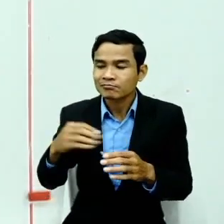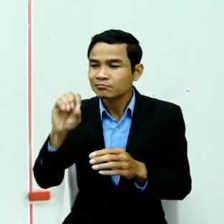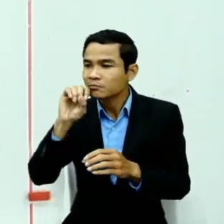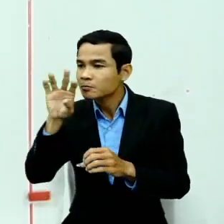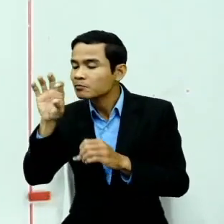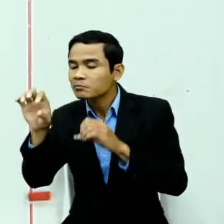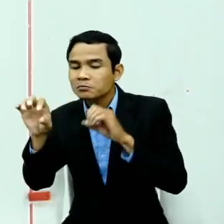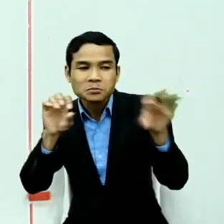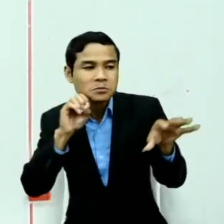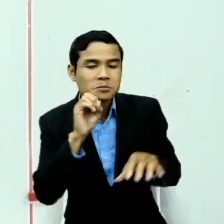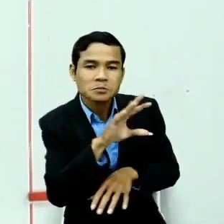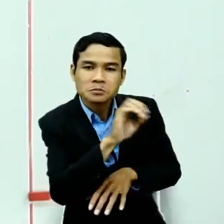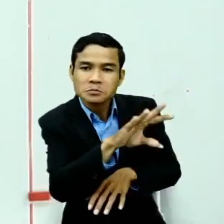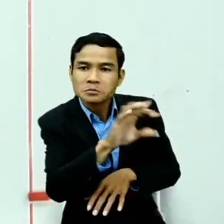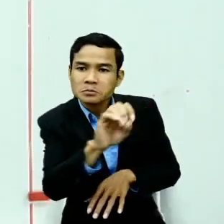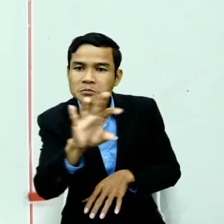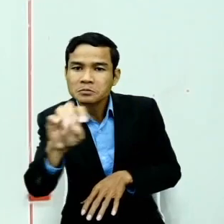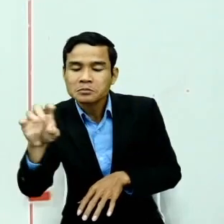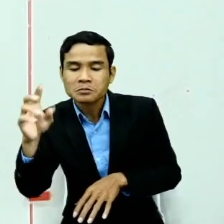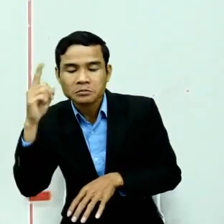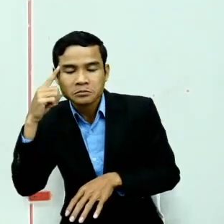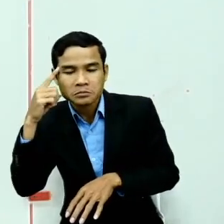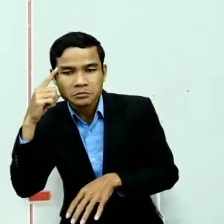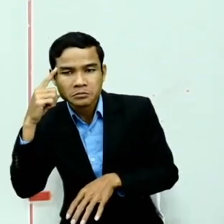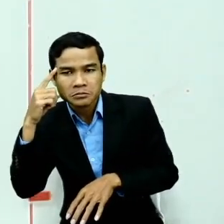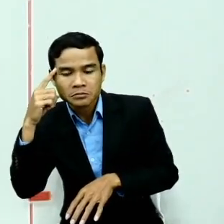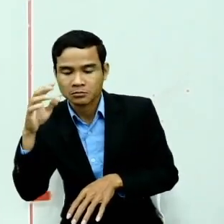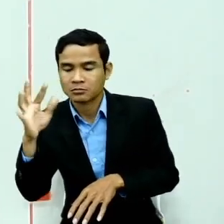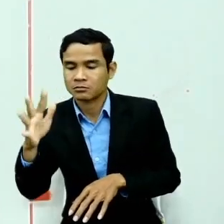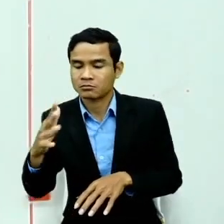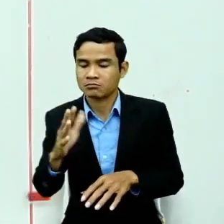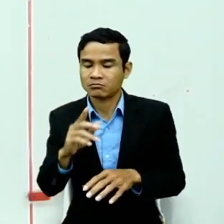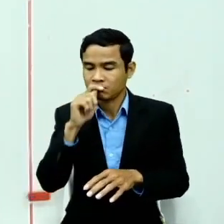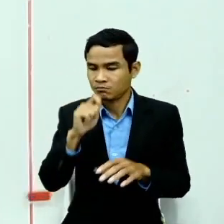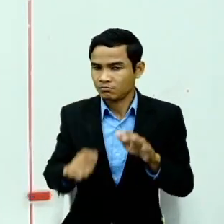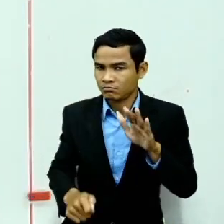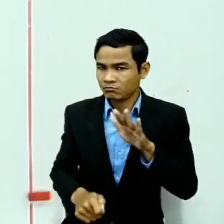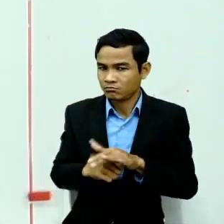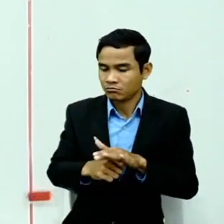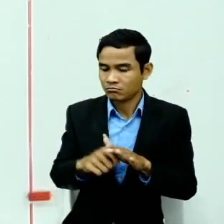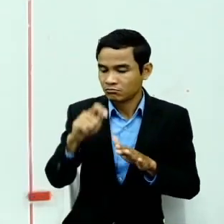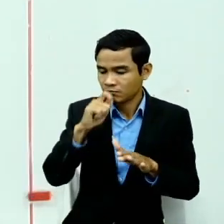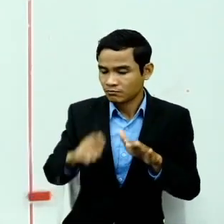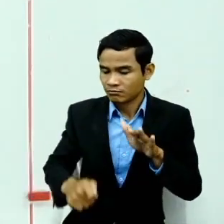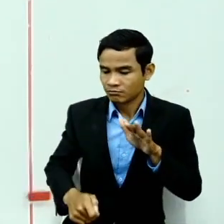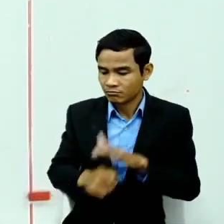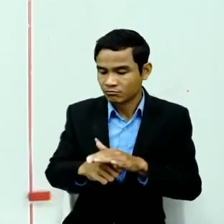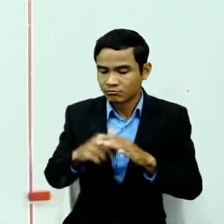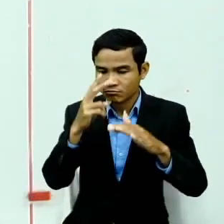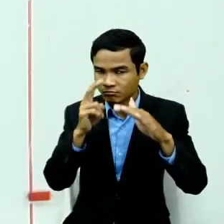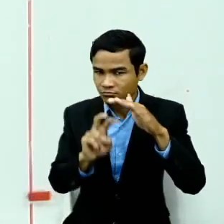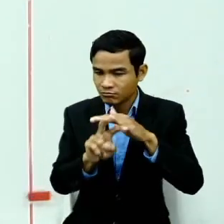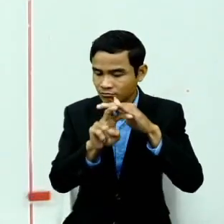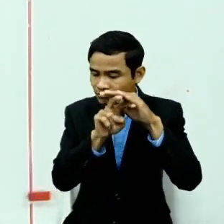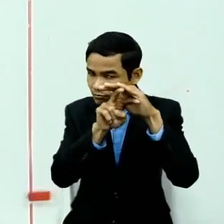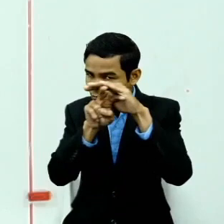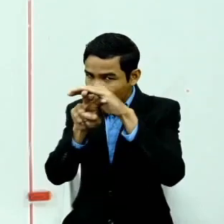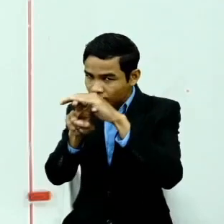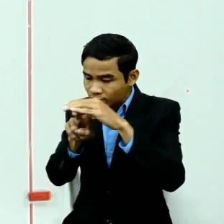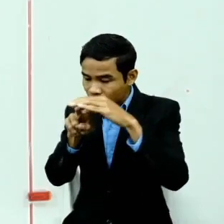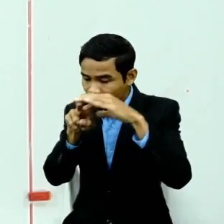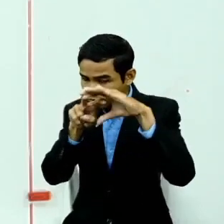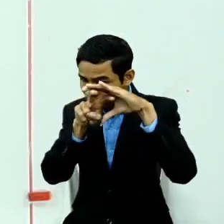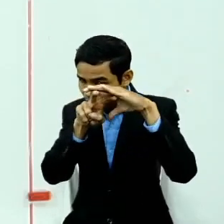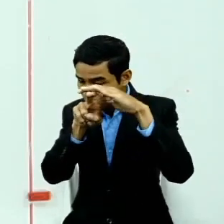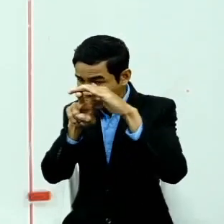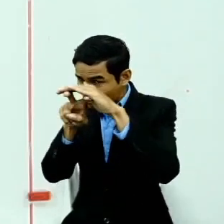ớt ạ chá bê đây sợp nó cứ mình ai nhận nạt đăng tế cứ chá sợp chia xóm sầm ngát chá mình ai nhận